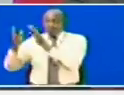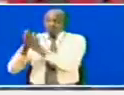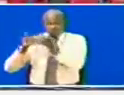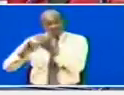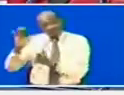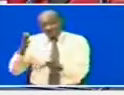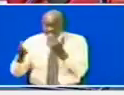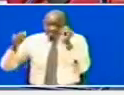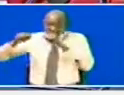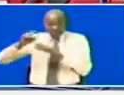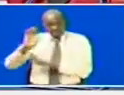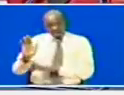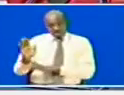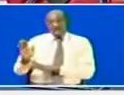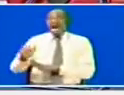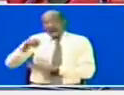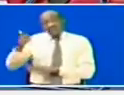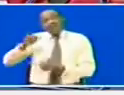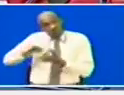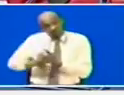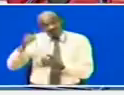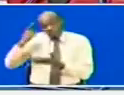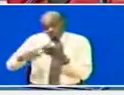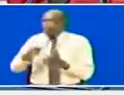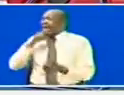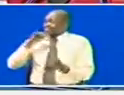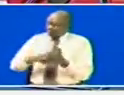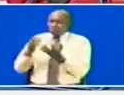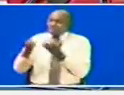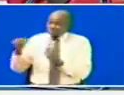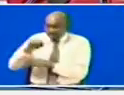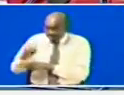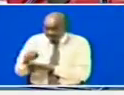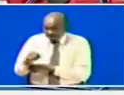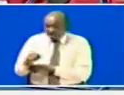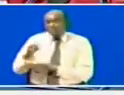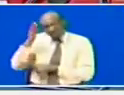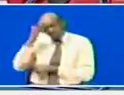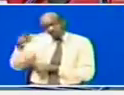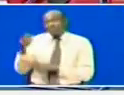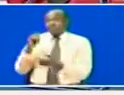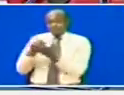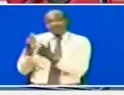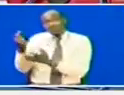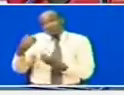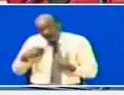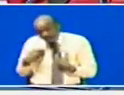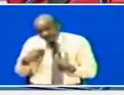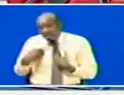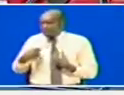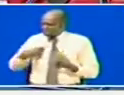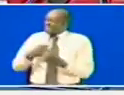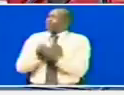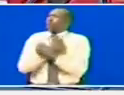pengine mnaoelewana namna gani. Iweje? Kuna mke ambaye anaona kwamba kwa kweli mume wangu tunahitaji, naona kidogo umepungukiwa hela, lakini kwa sababu ya kupenda